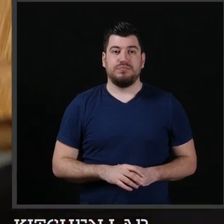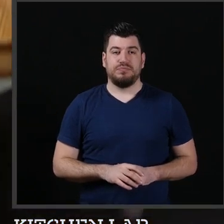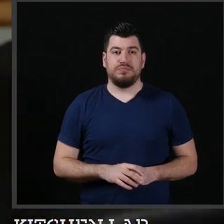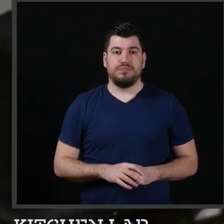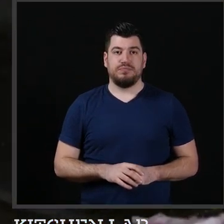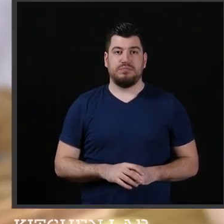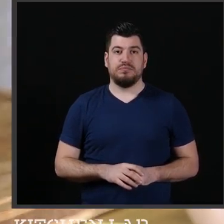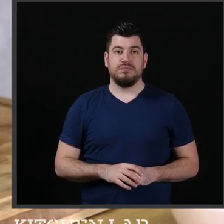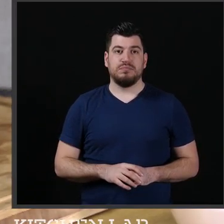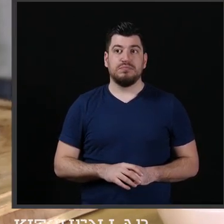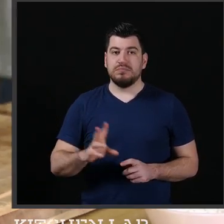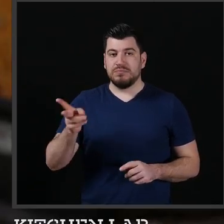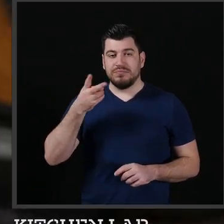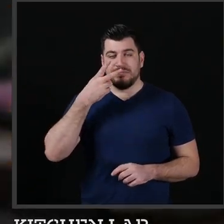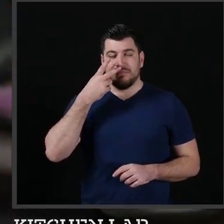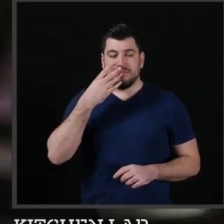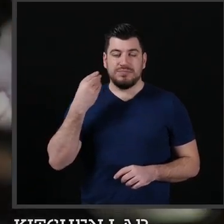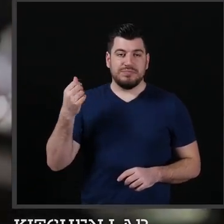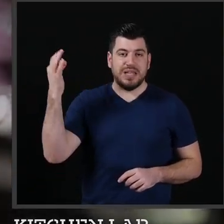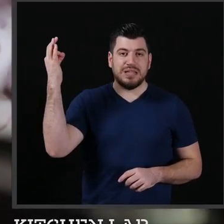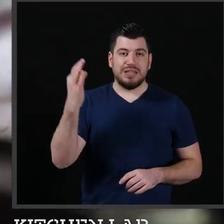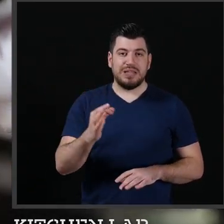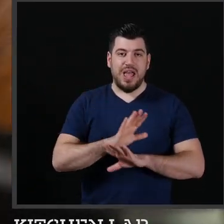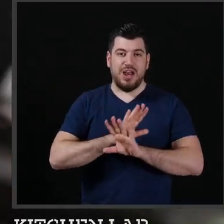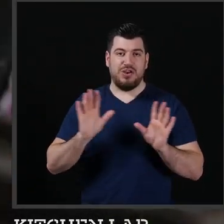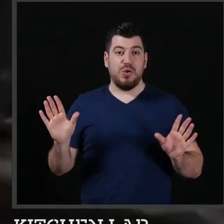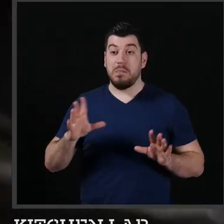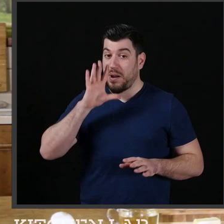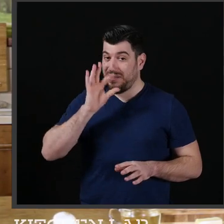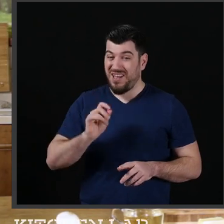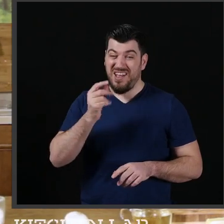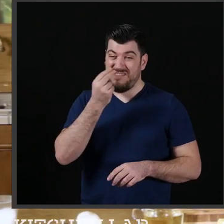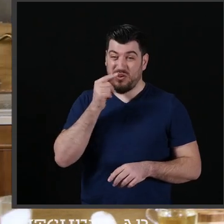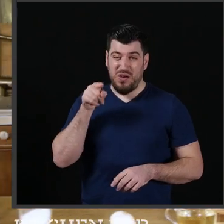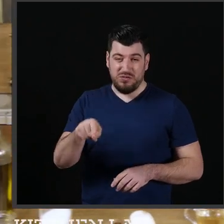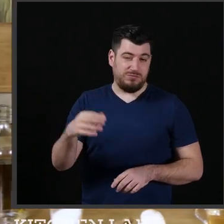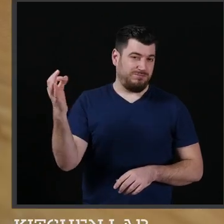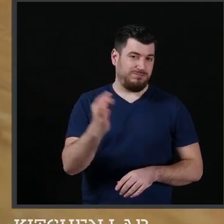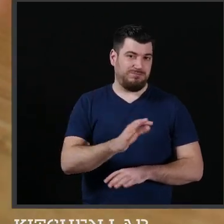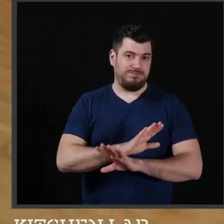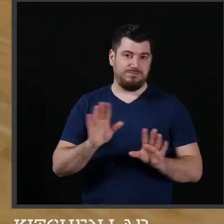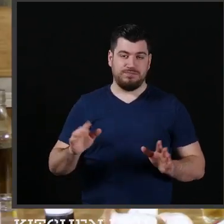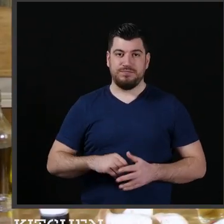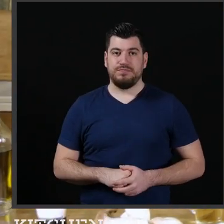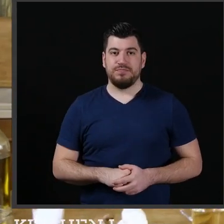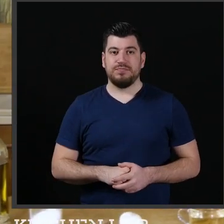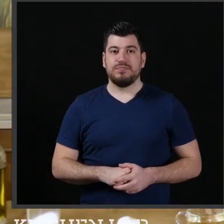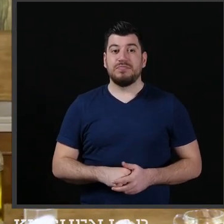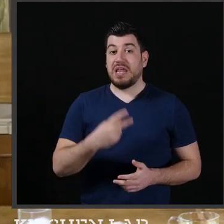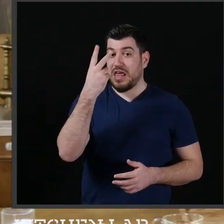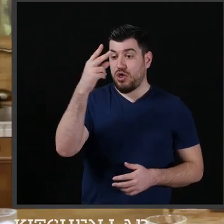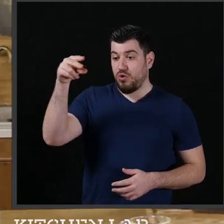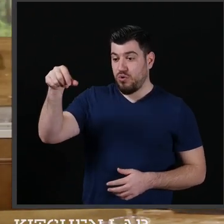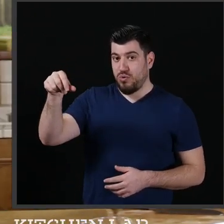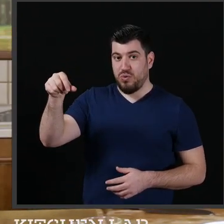Ωχ, τι ωραία που μυρίζει και τι ωραίο φαγητό που θα κάνουμε. Θα ρίξουμε 2 πρέζες